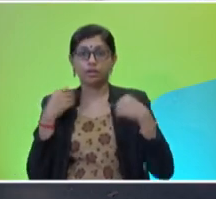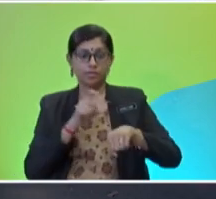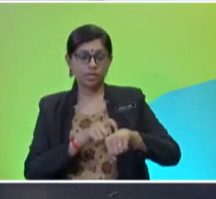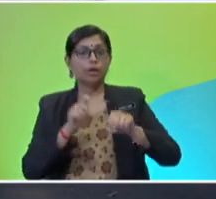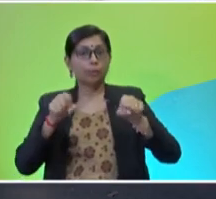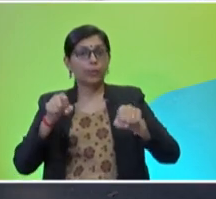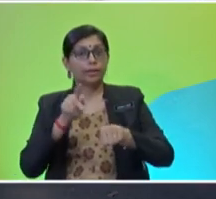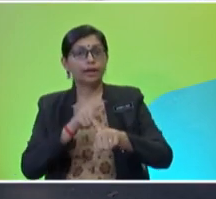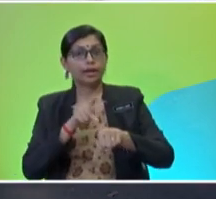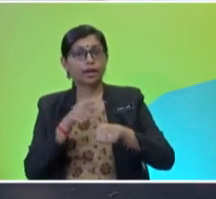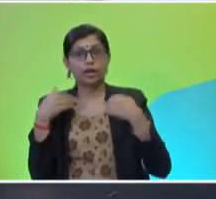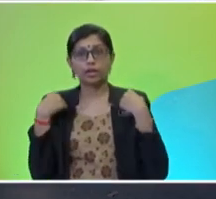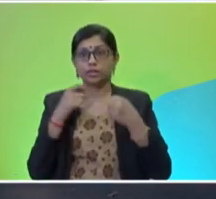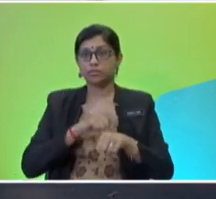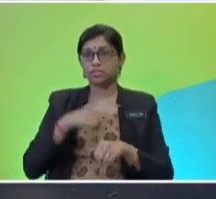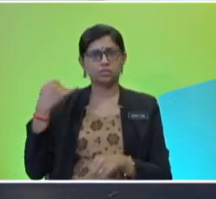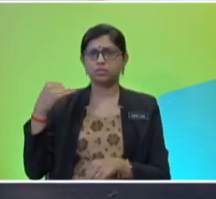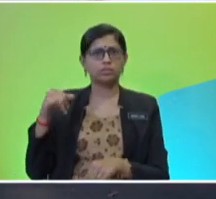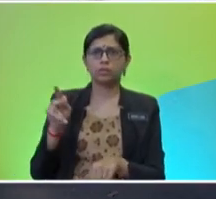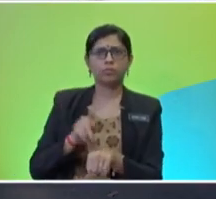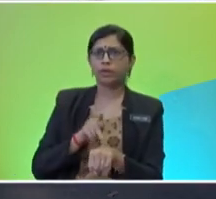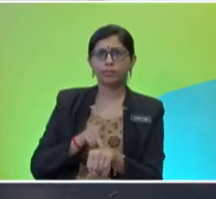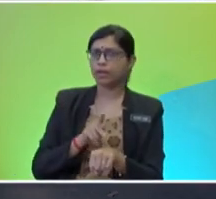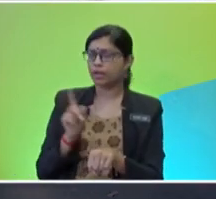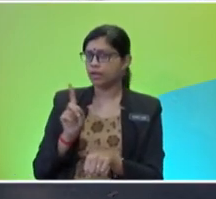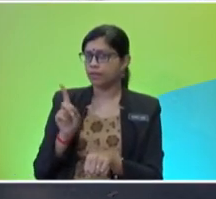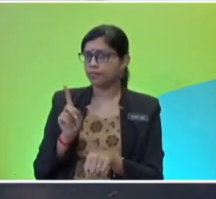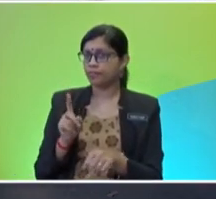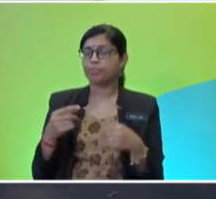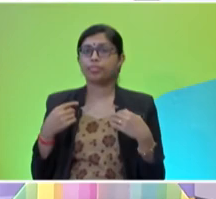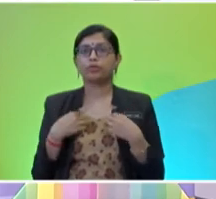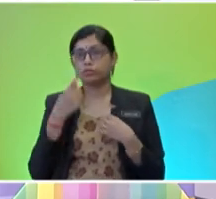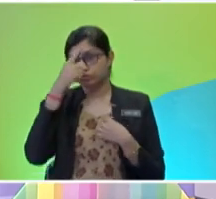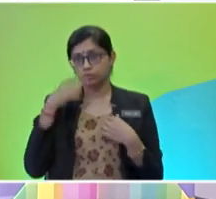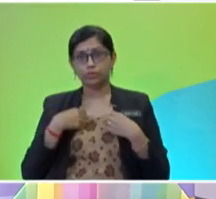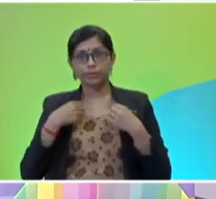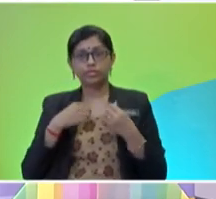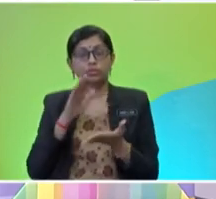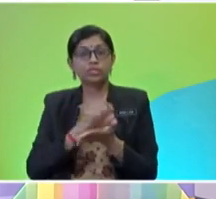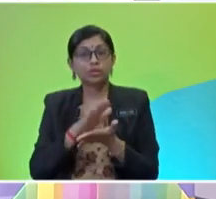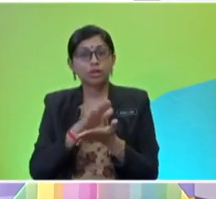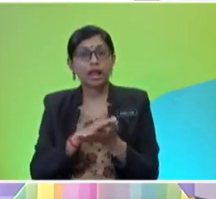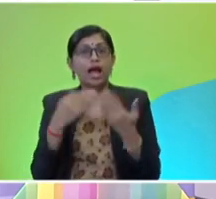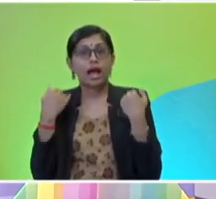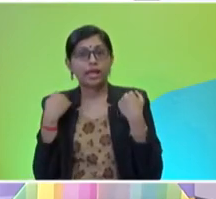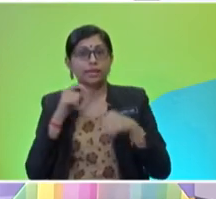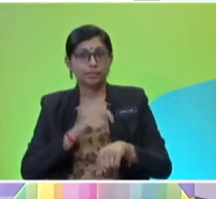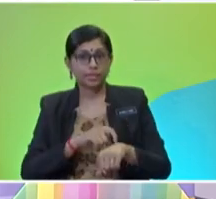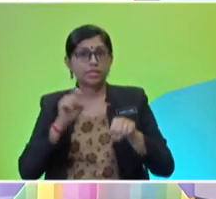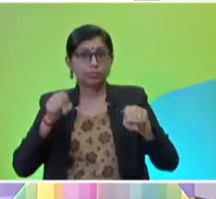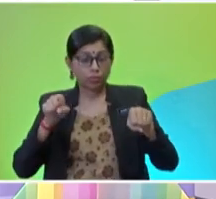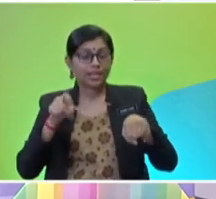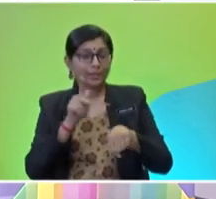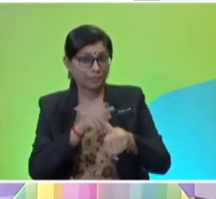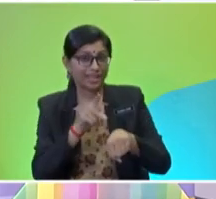masa tak boleh pakai. Baju uniform lengkap sekolah tu pun, pakaian seragam sekolah pun ada masa